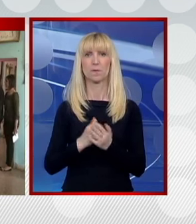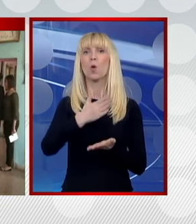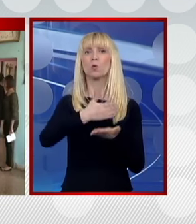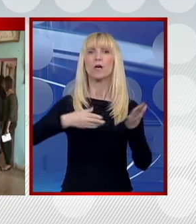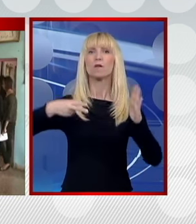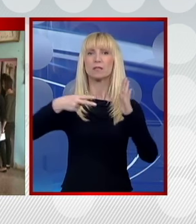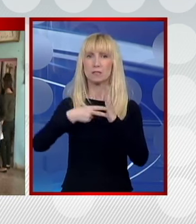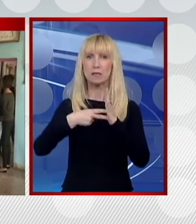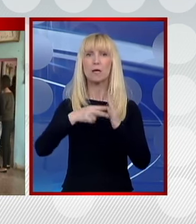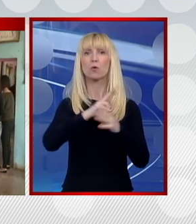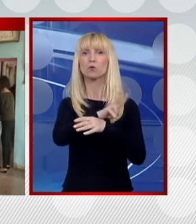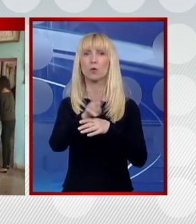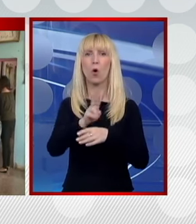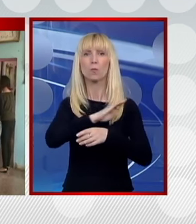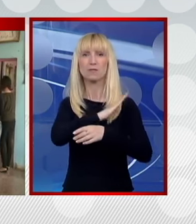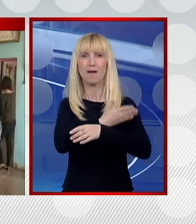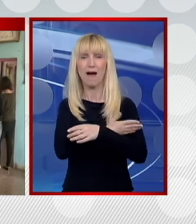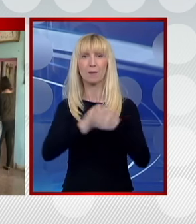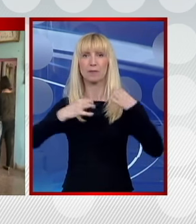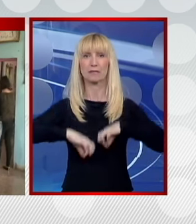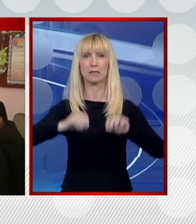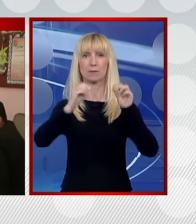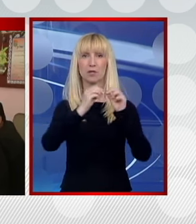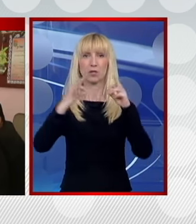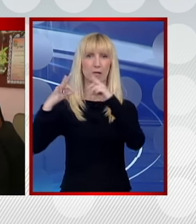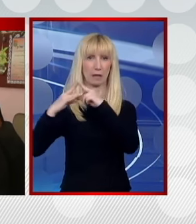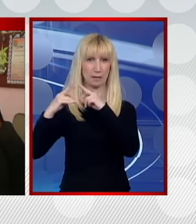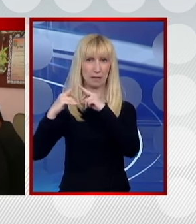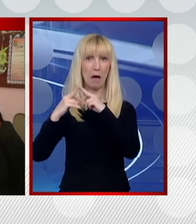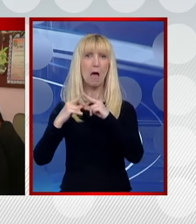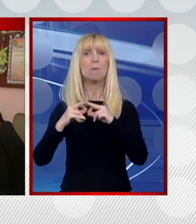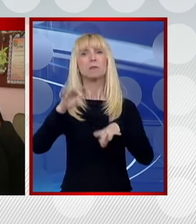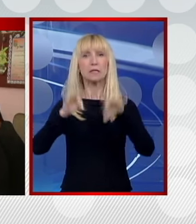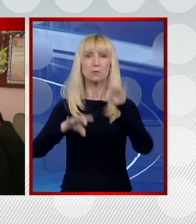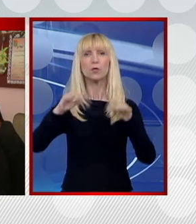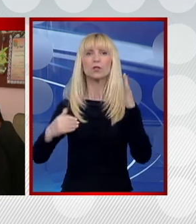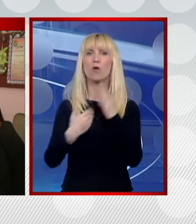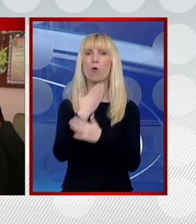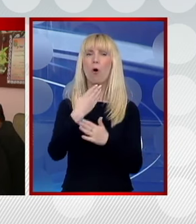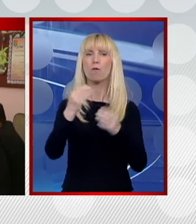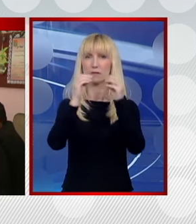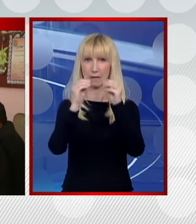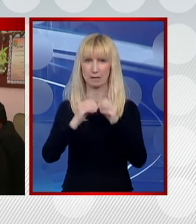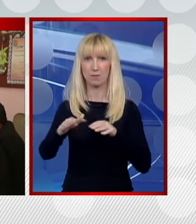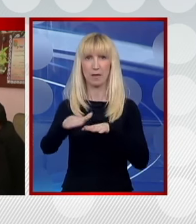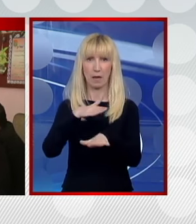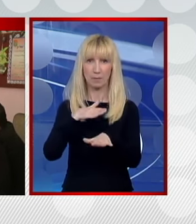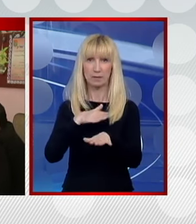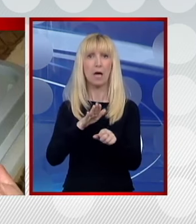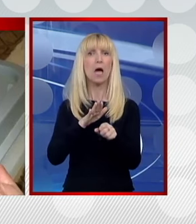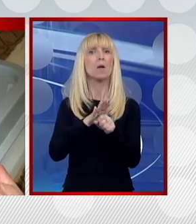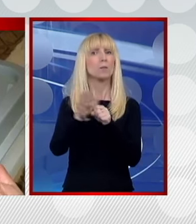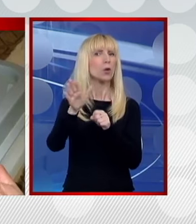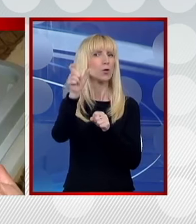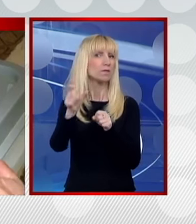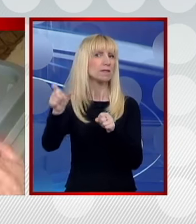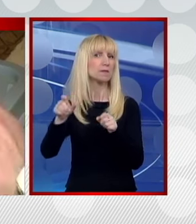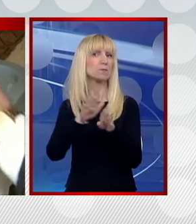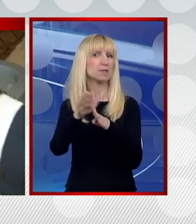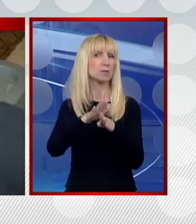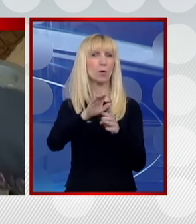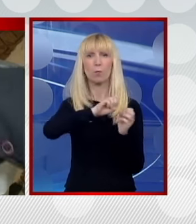U delovima Sirije pod kontrolom snaga predsjednika Bašara el-Asada održavaju se izbori za novi saziv parlamenta. Protivnici